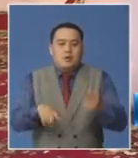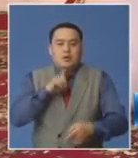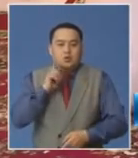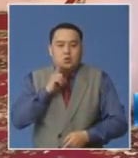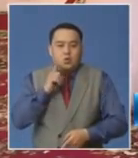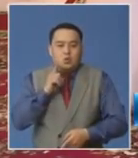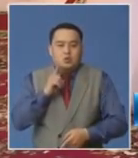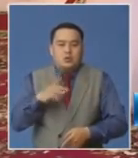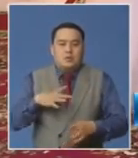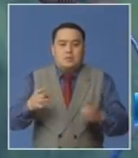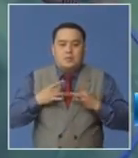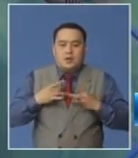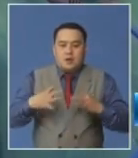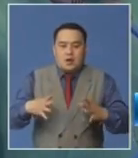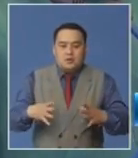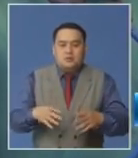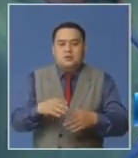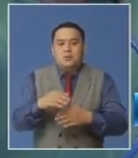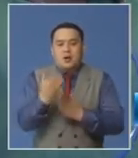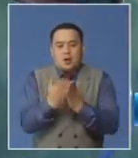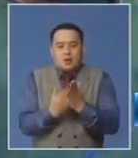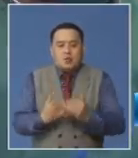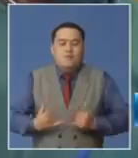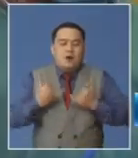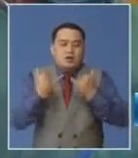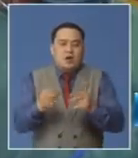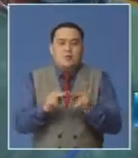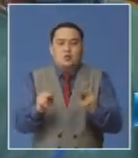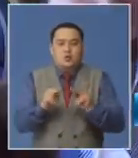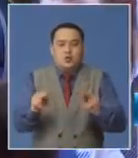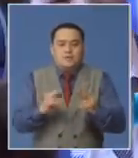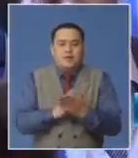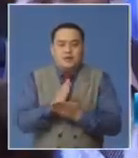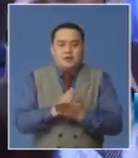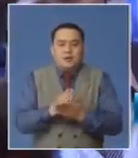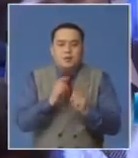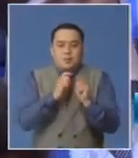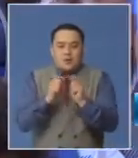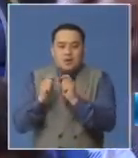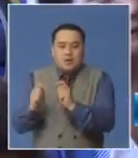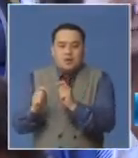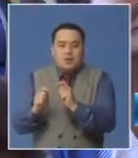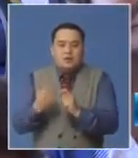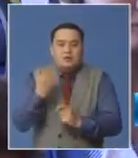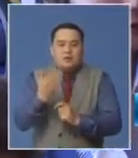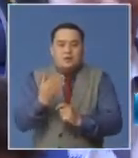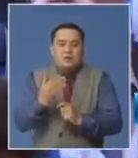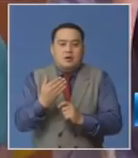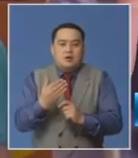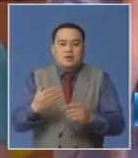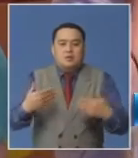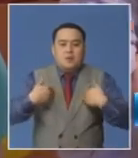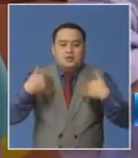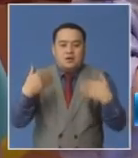состоялся праздничный концерт здесь уважаемым педагогом и тираном дарили подарки выходы звучали